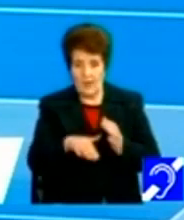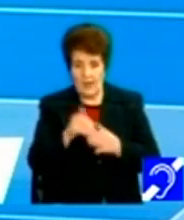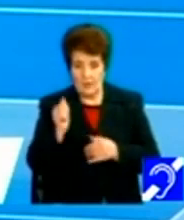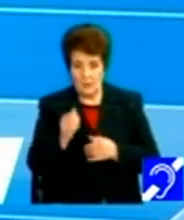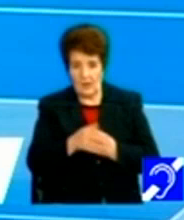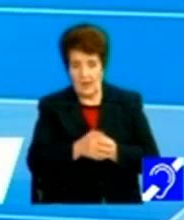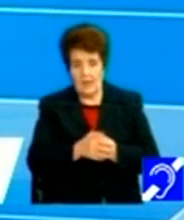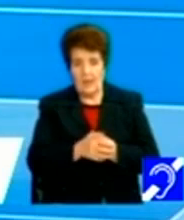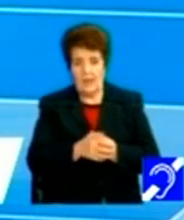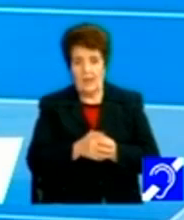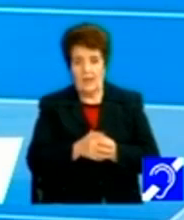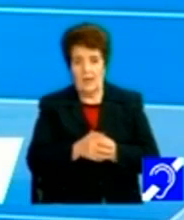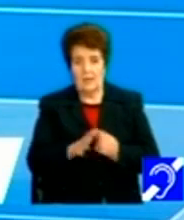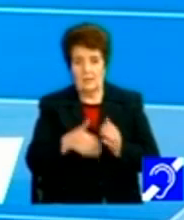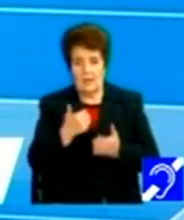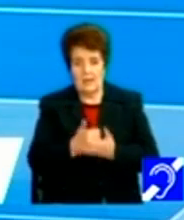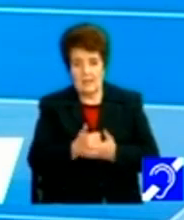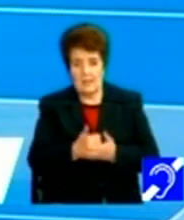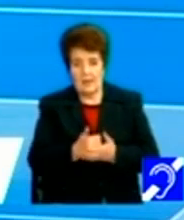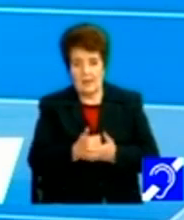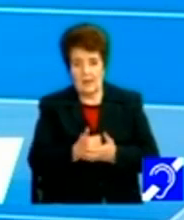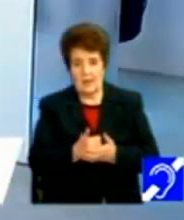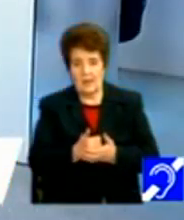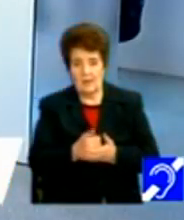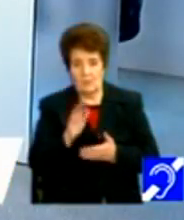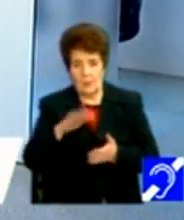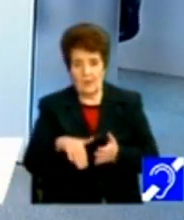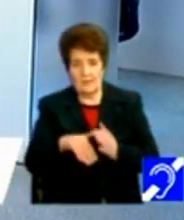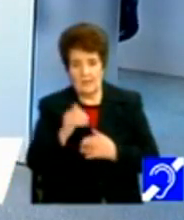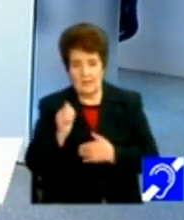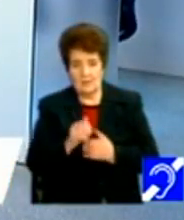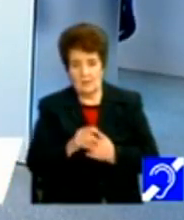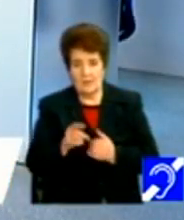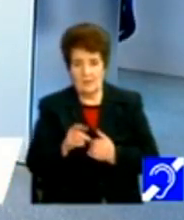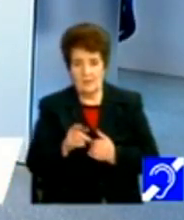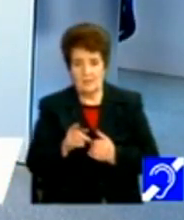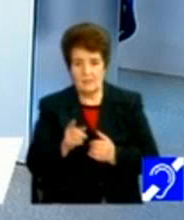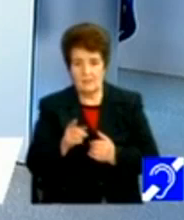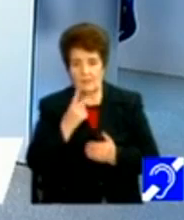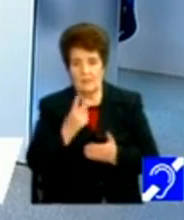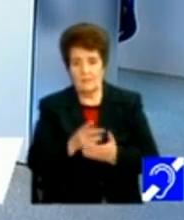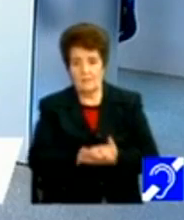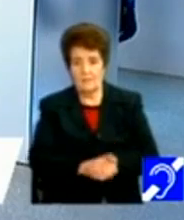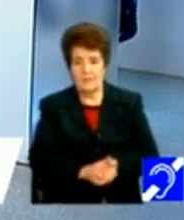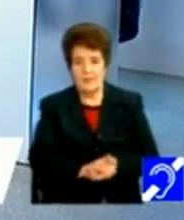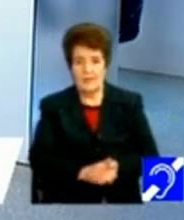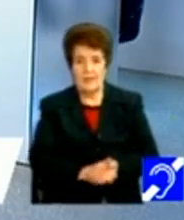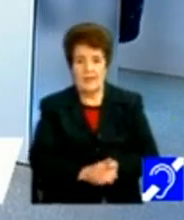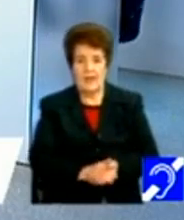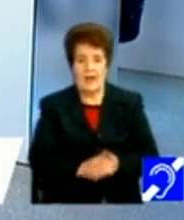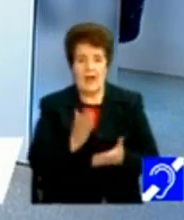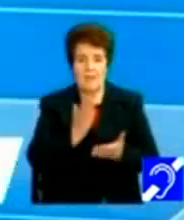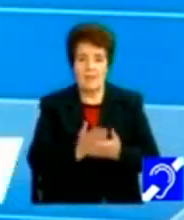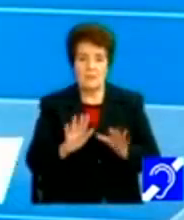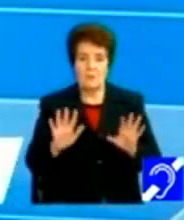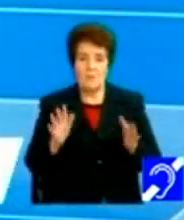devină liderul mișcării unioniste după aceste alegeri? Adică ați accepta acest lucru? Haideți să vedem. Deci aveți în